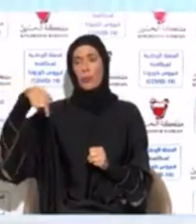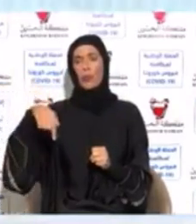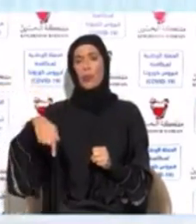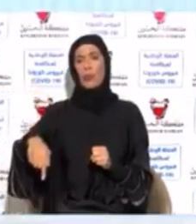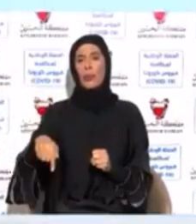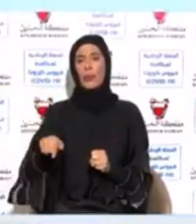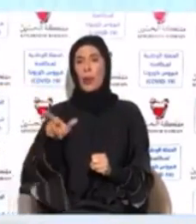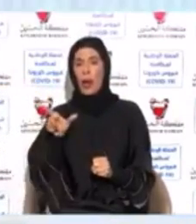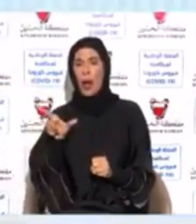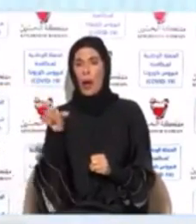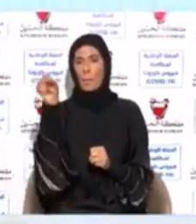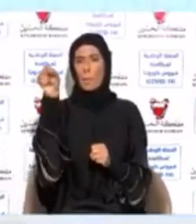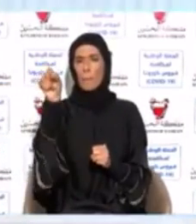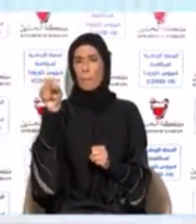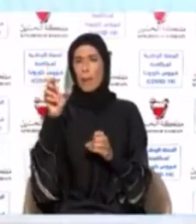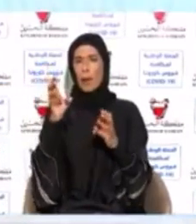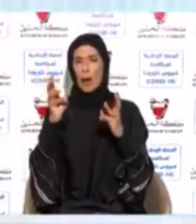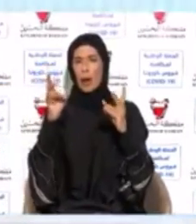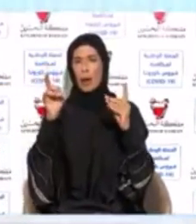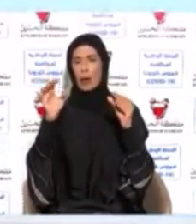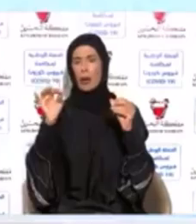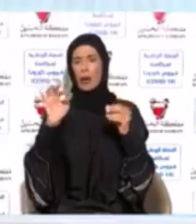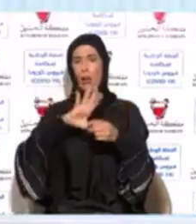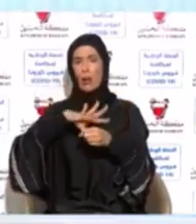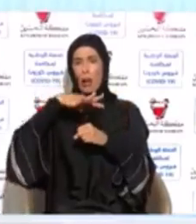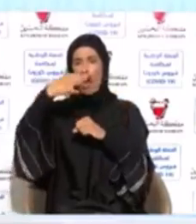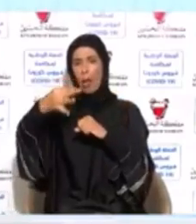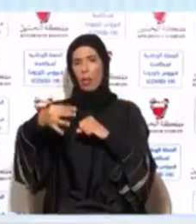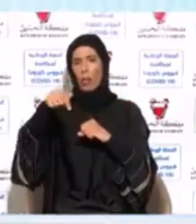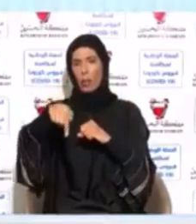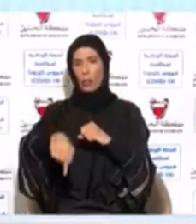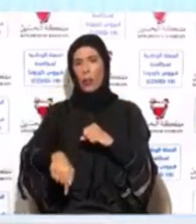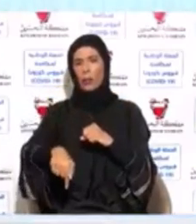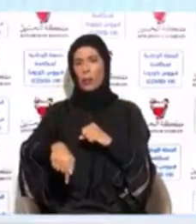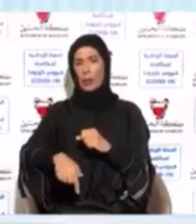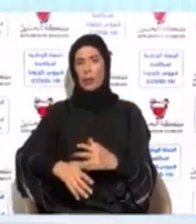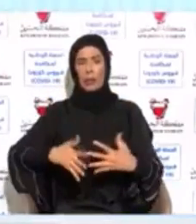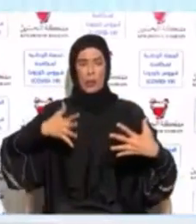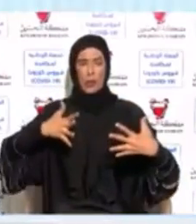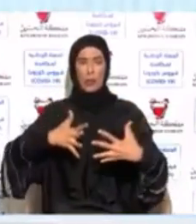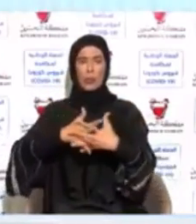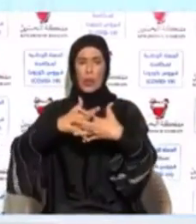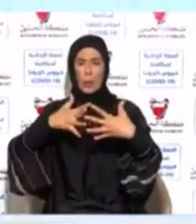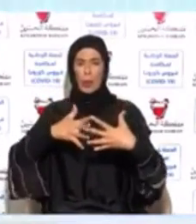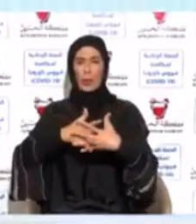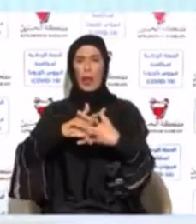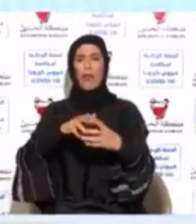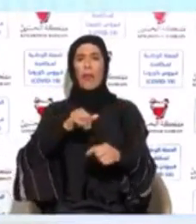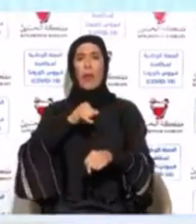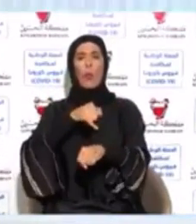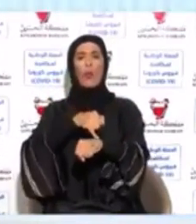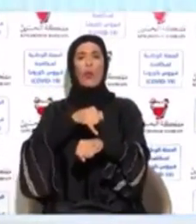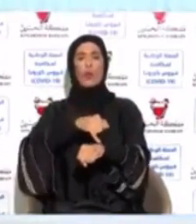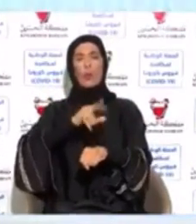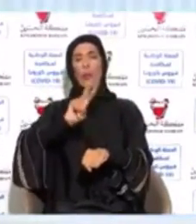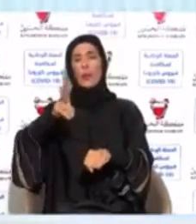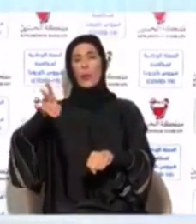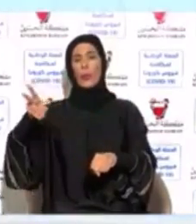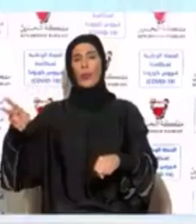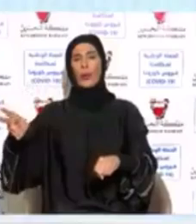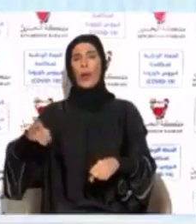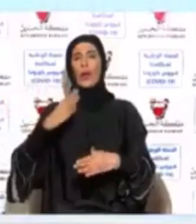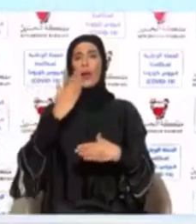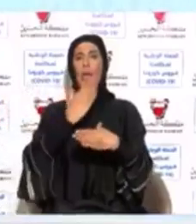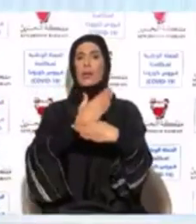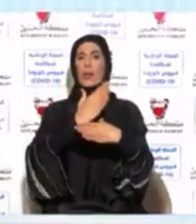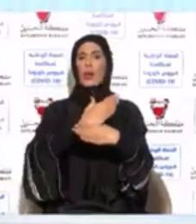تم رصد العديد من الحالات التي انتقل إليها الفيروس خلال التجمعات والمناسبات. تعود